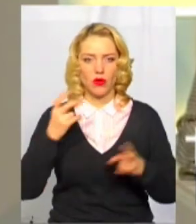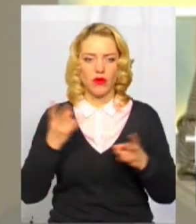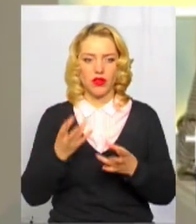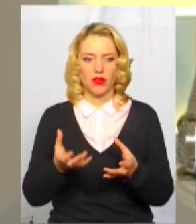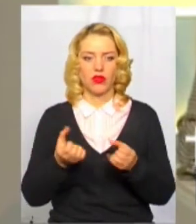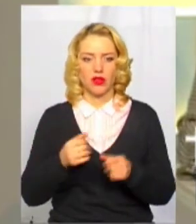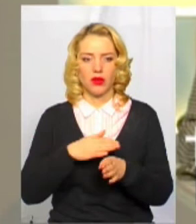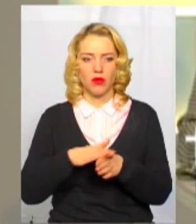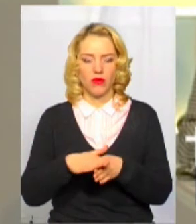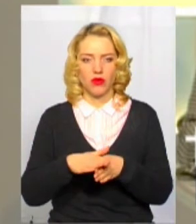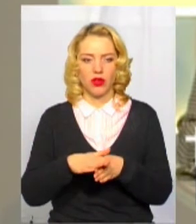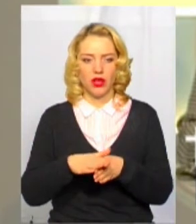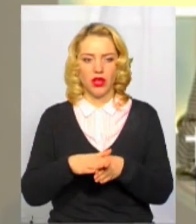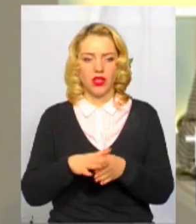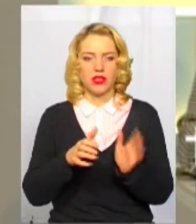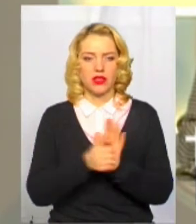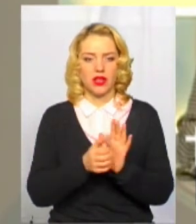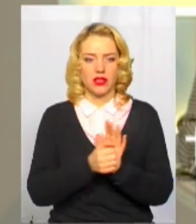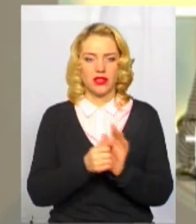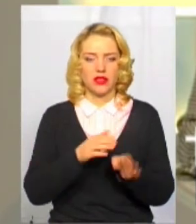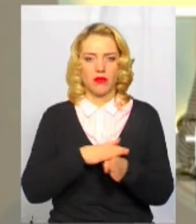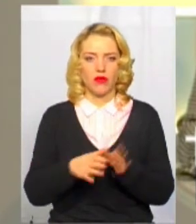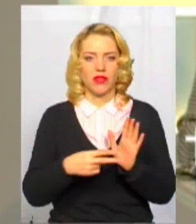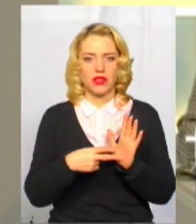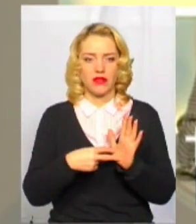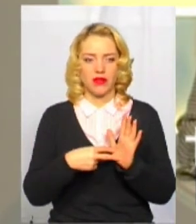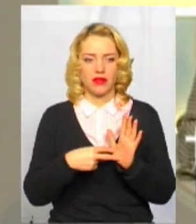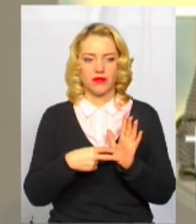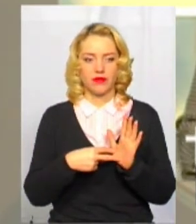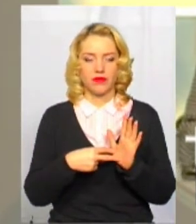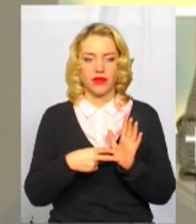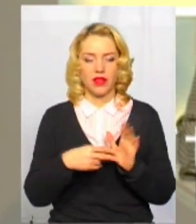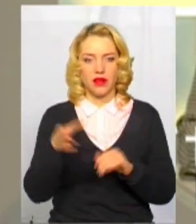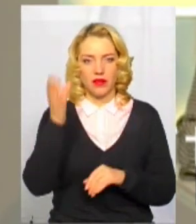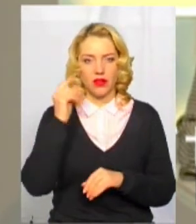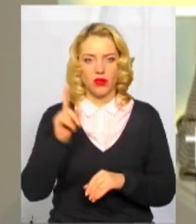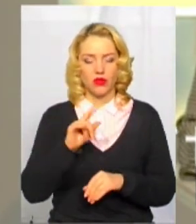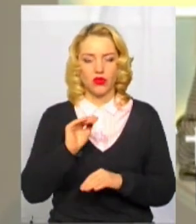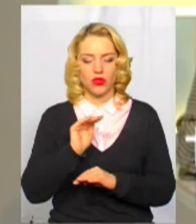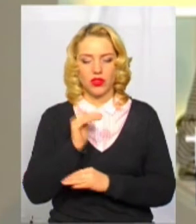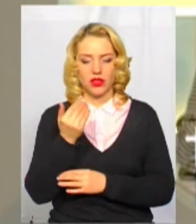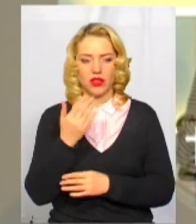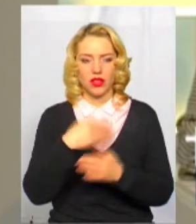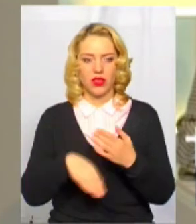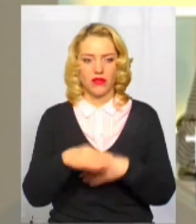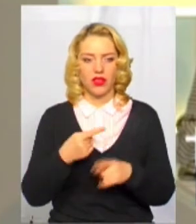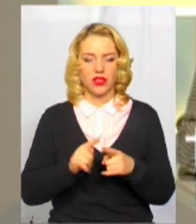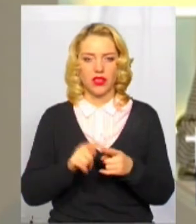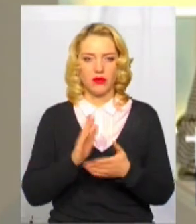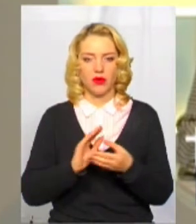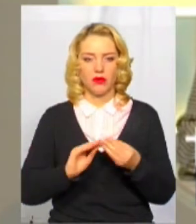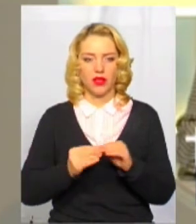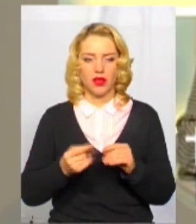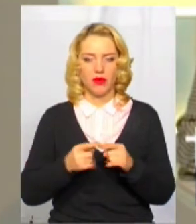отримувати повна зайнятість, то повна ставка. Враховуючи, що дитина інвалід, однозначно то є проблема.